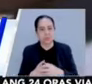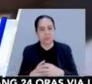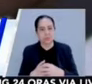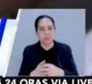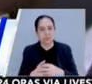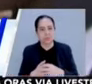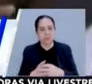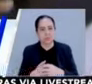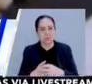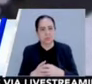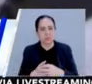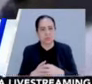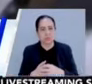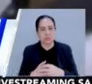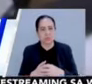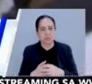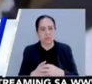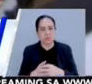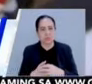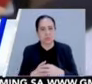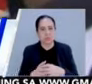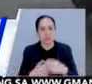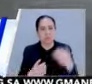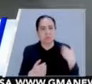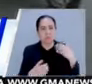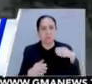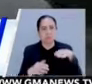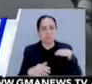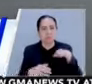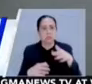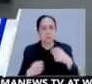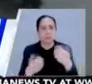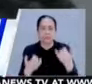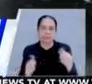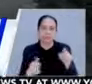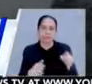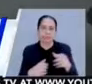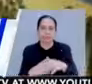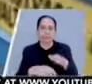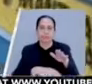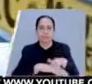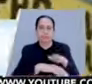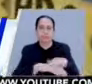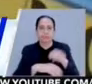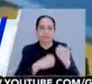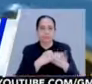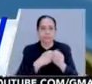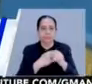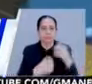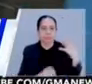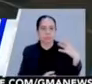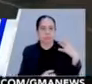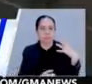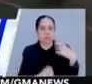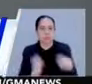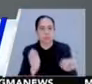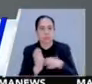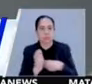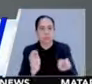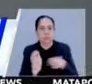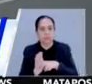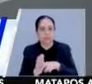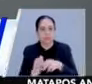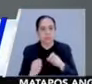nakatuloy na, sir, kasi andun pa lang ako eh. Sinita ang mga jeep na naghintay ng pasahero at mga naharang